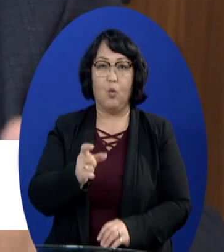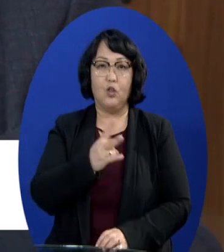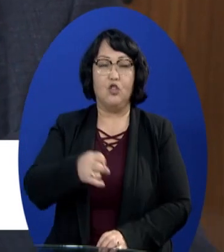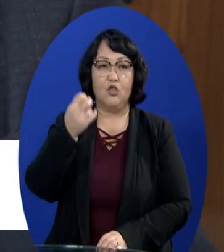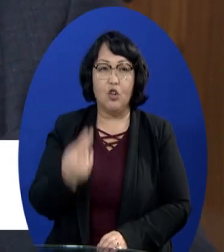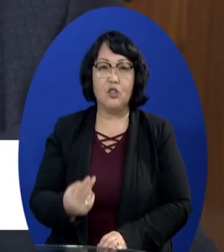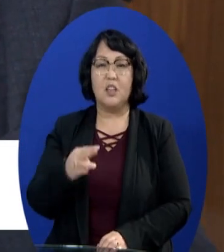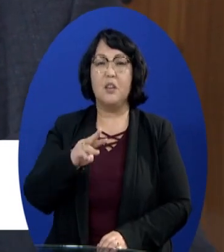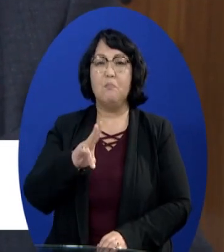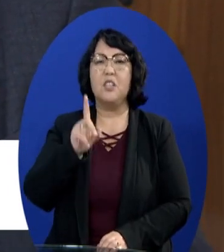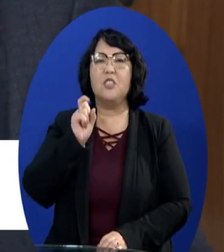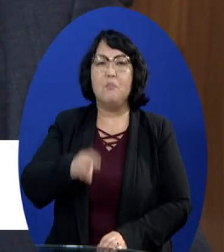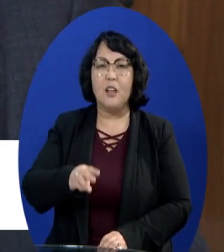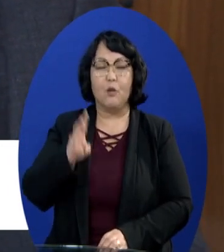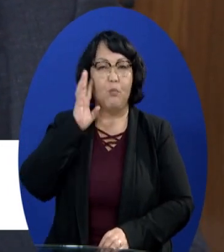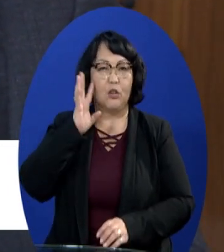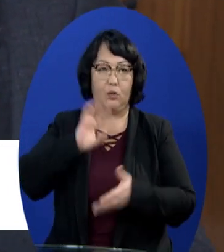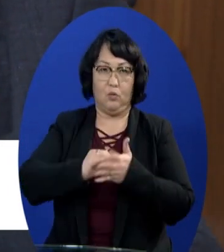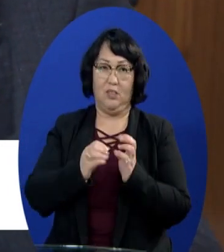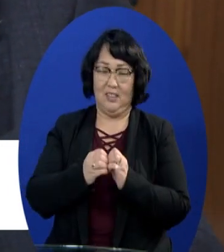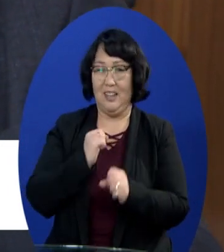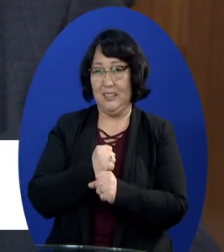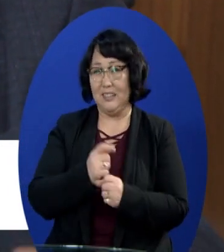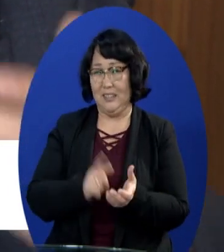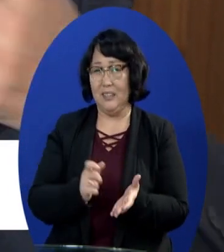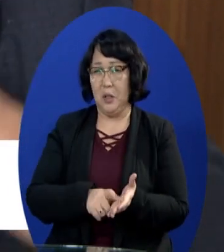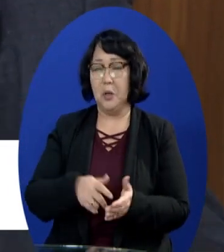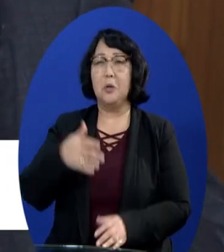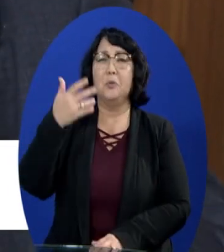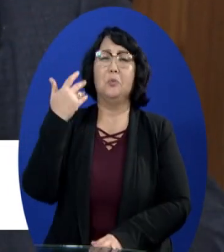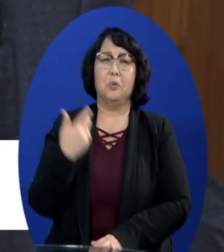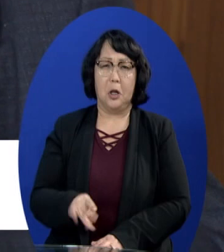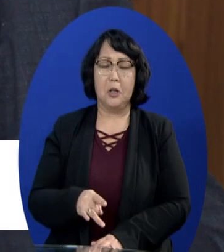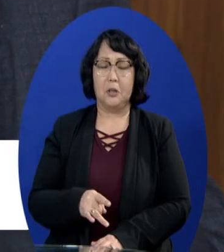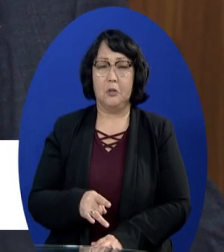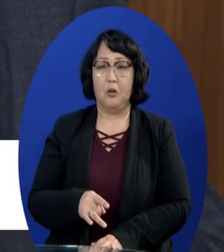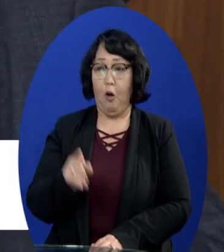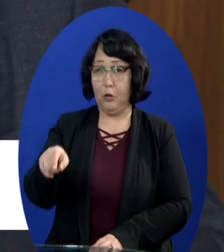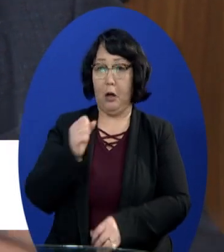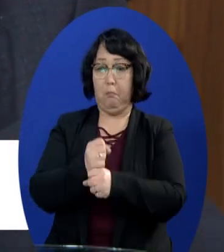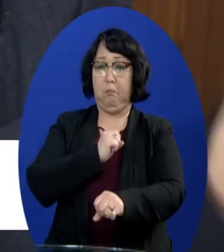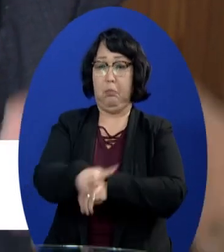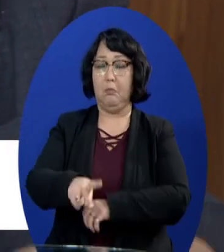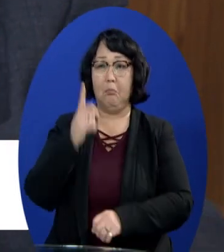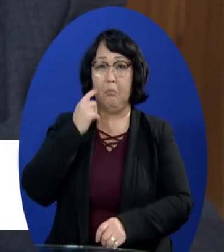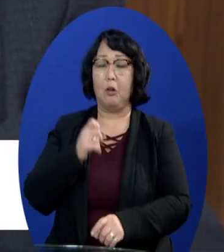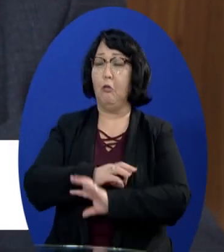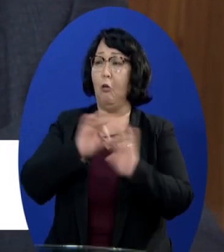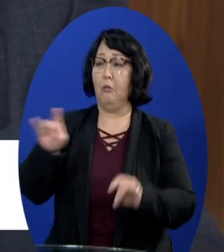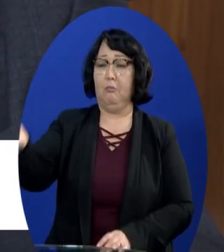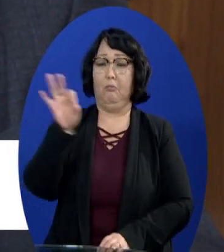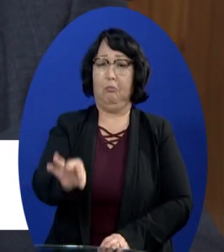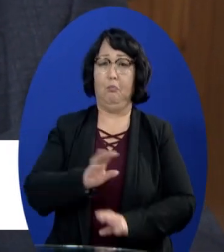менежментийн бодлого одоо боловсруулах хэрэгжүүлэх ёстой л гэсэн. Тэгэхгүй зүгээр нэг одоо өнөөдөр энэ хүнийг сольчихвол маргааш өөрөө тавьчих